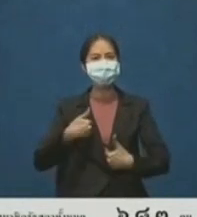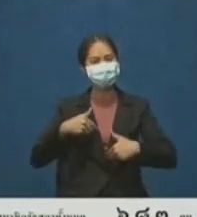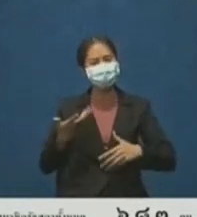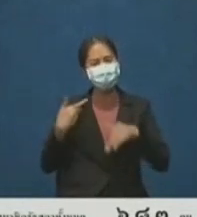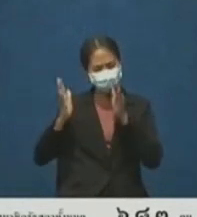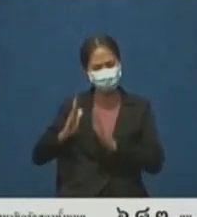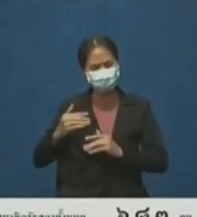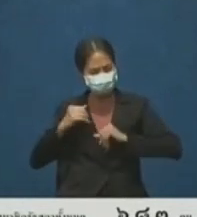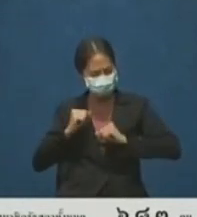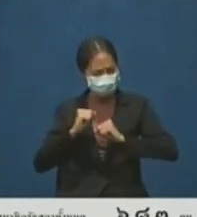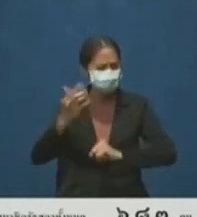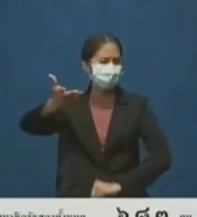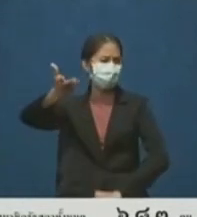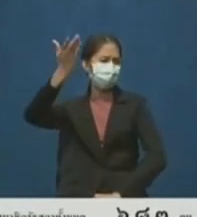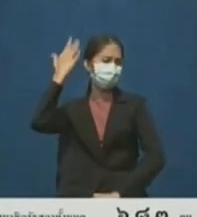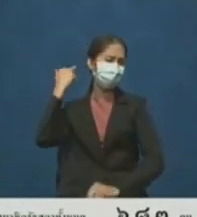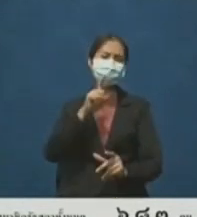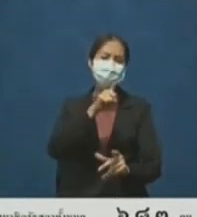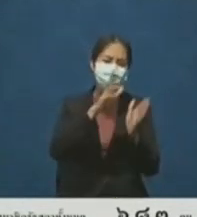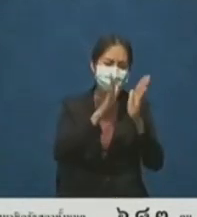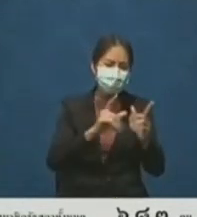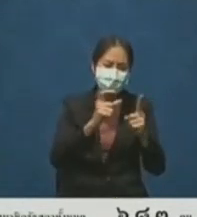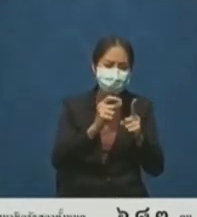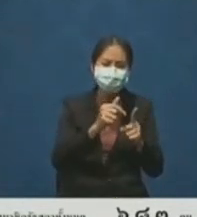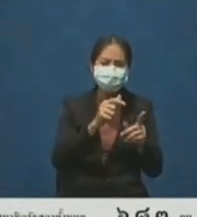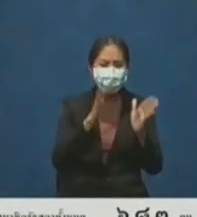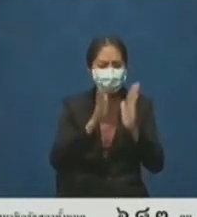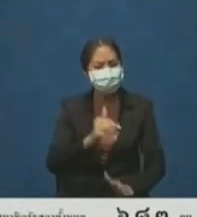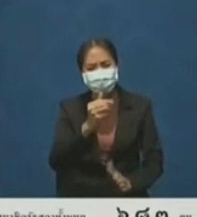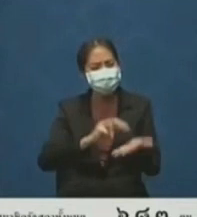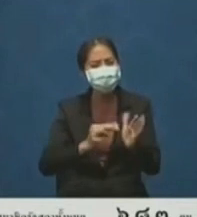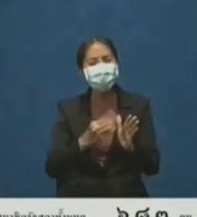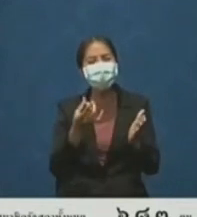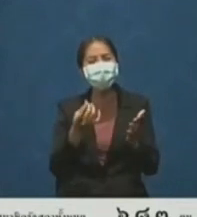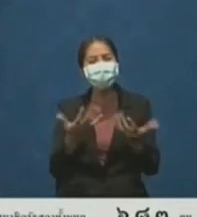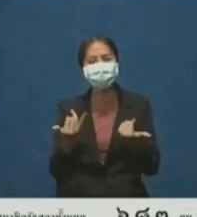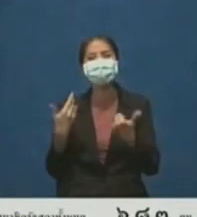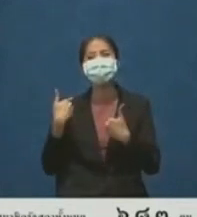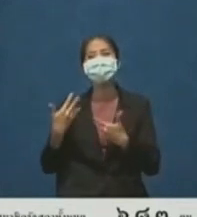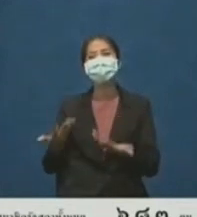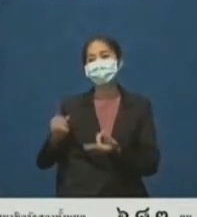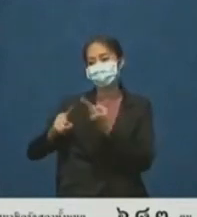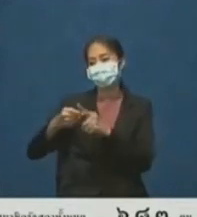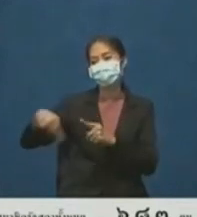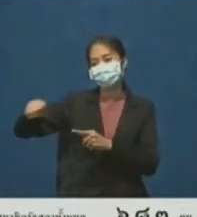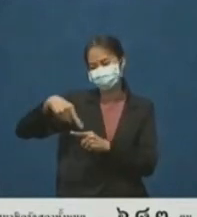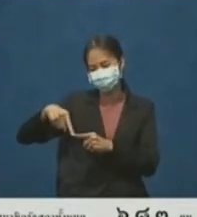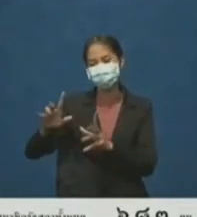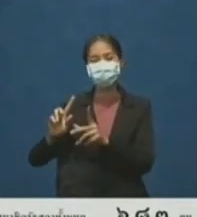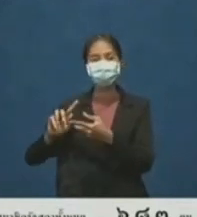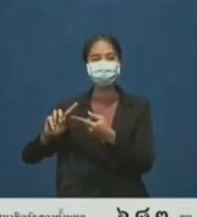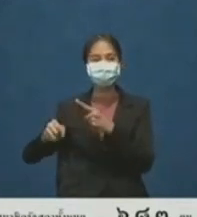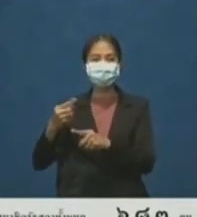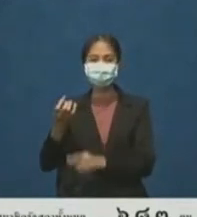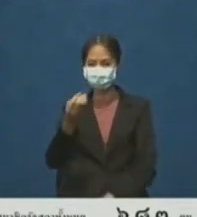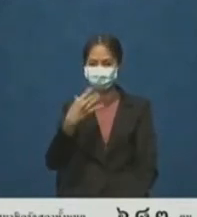ติเราพยายามตอบมาตั้งแต่สมัยยุคกรีกโบราณแล้วนะครับปัจจุบันก็ยังเป็นคำถามที่เนี่ยเพื่อนกรรมาธิการของผม